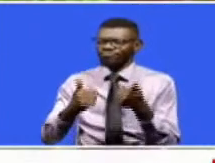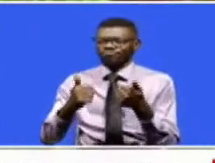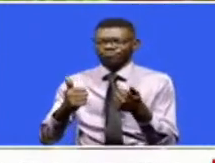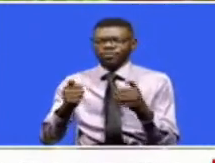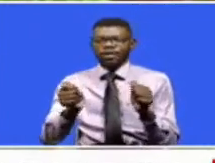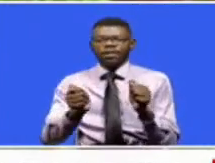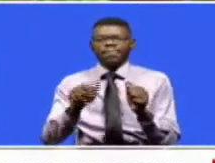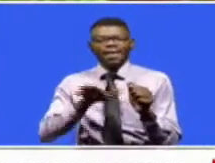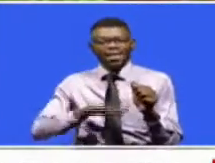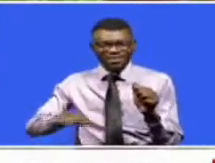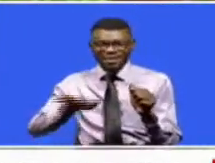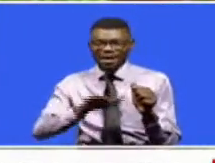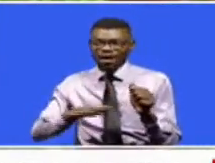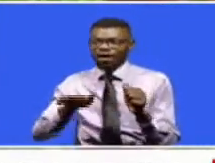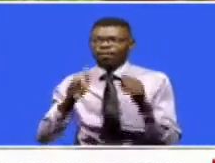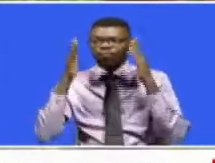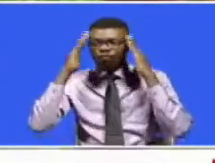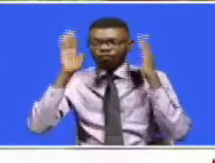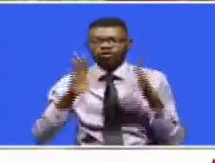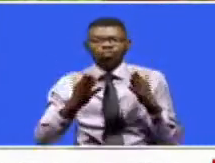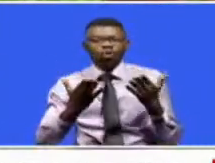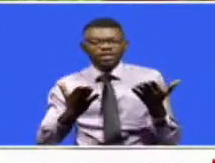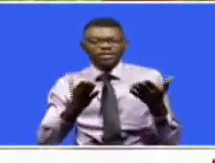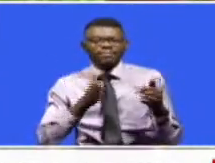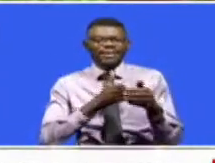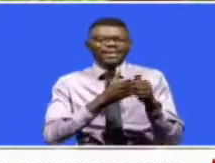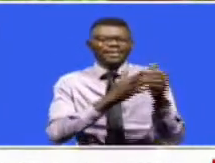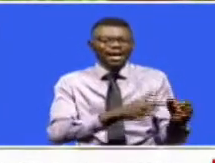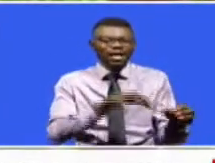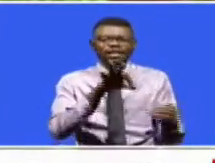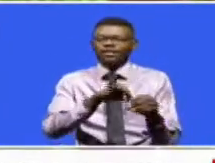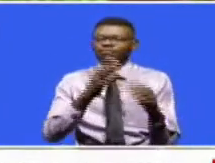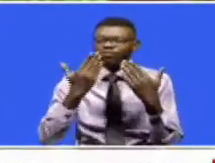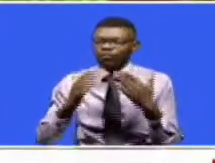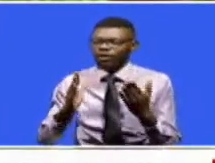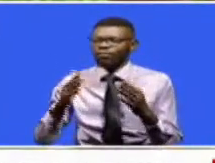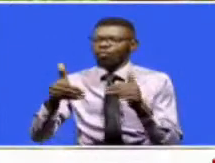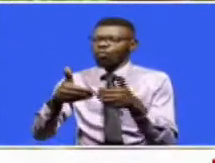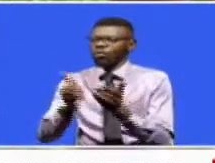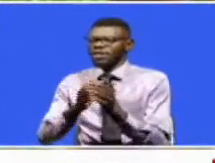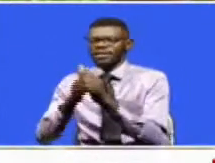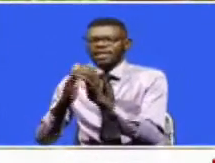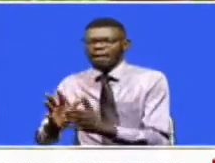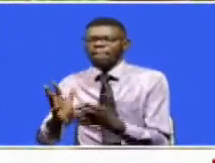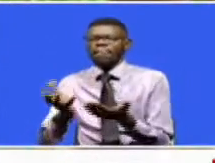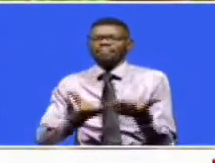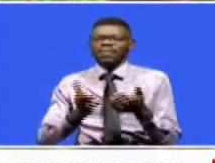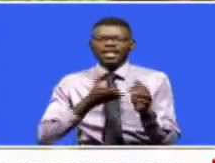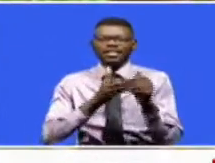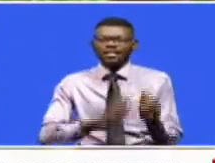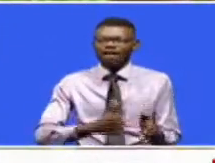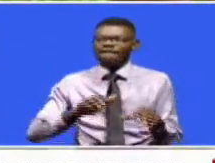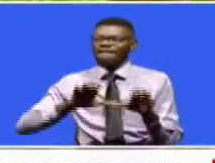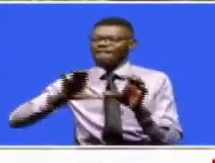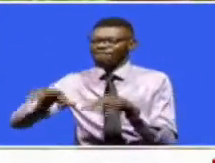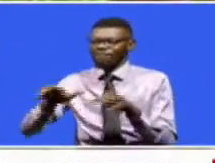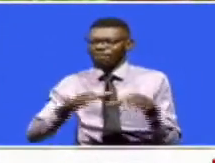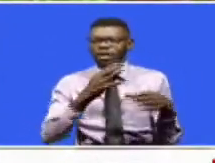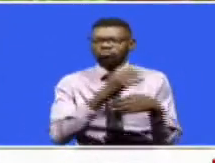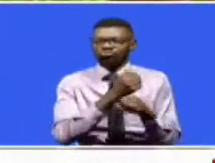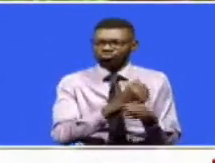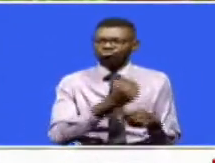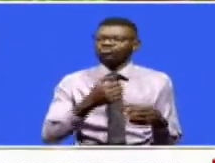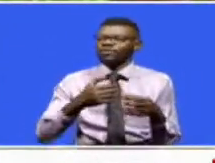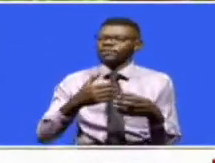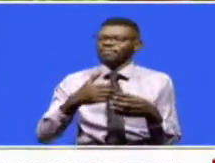region, focusing on elected leaders, community leaders, business leaders, farmers organizations, the